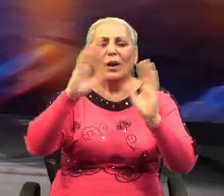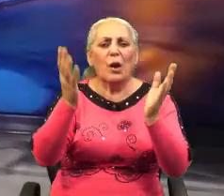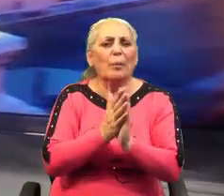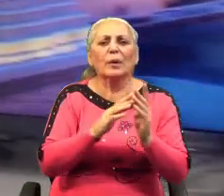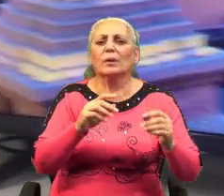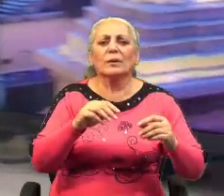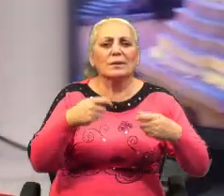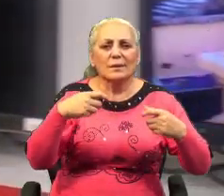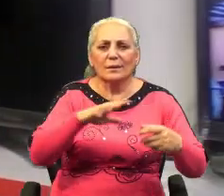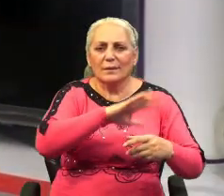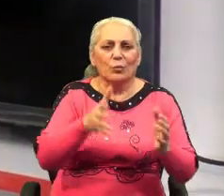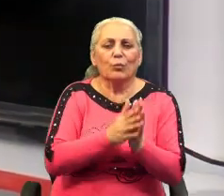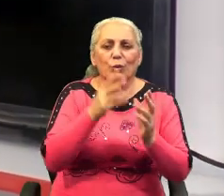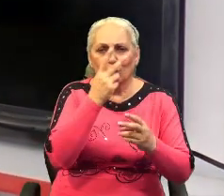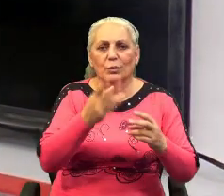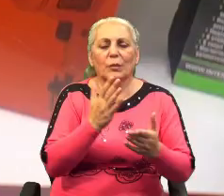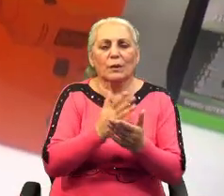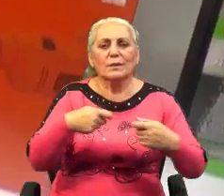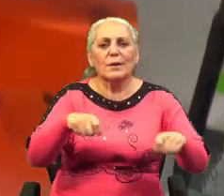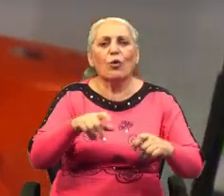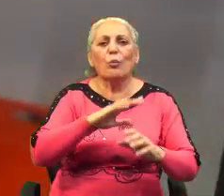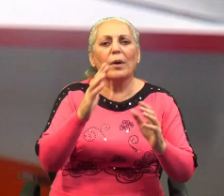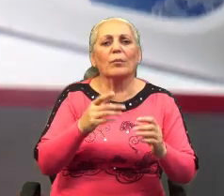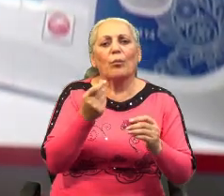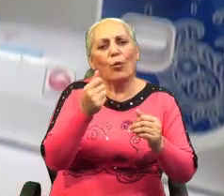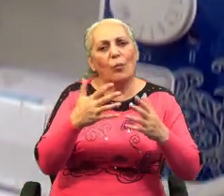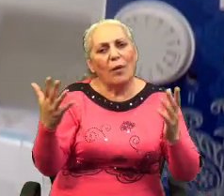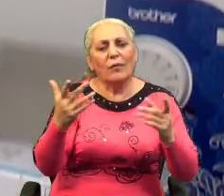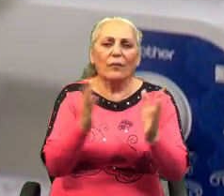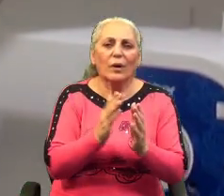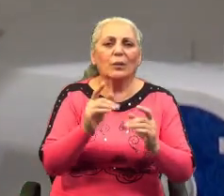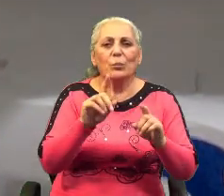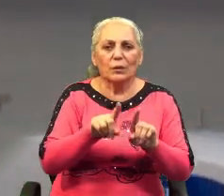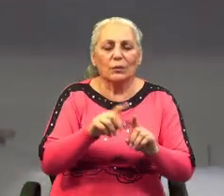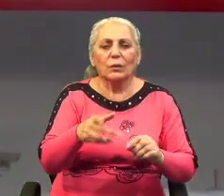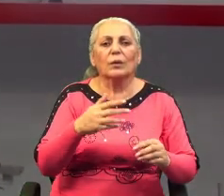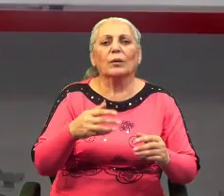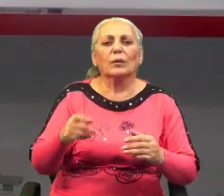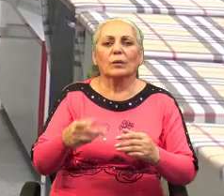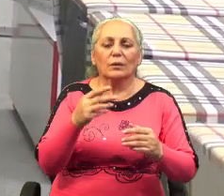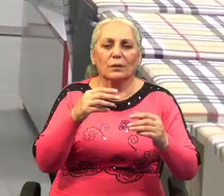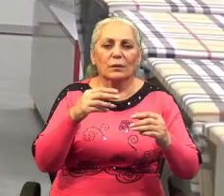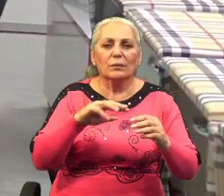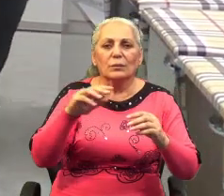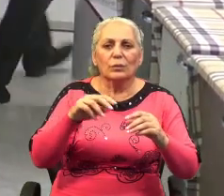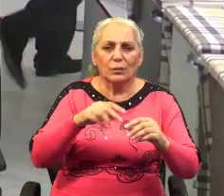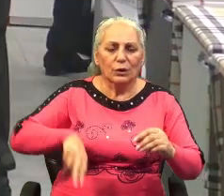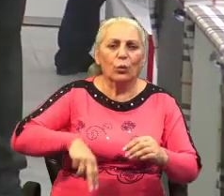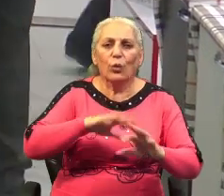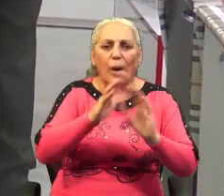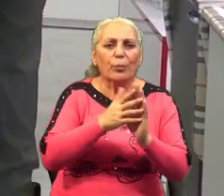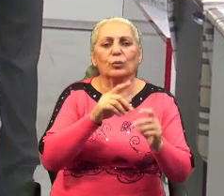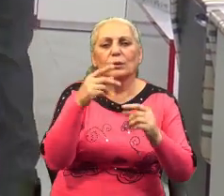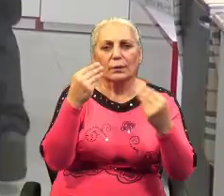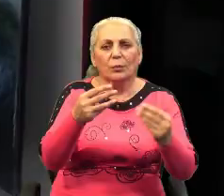VLV ընկերությունը տարբեր մասնաճյուղեր ունի Հանրապետության բազմաթիվ համայնքներում, ընկերության տնօրինությունը նախատեսում է մոտ ապագայում ավելի ընդլայնել գործունեության